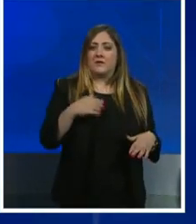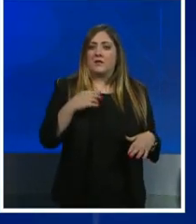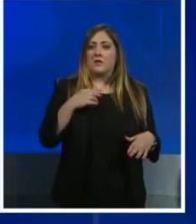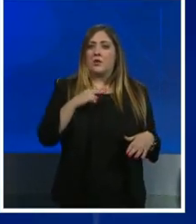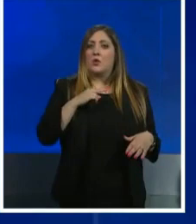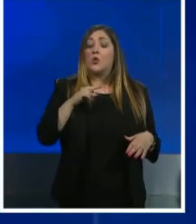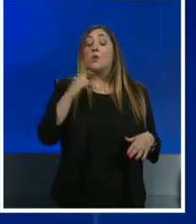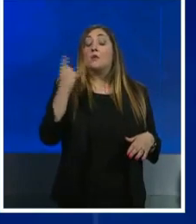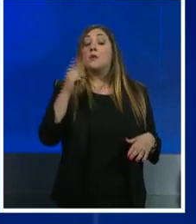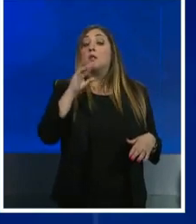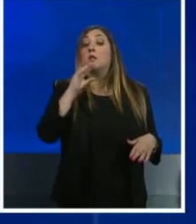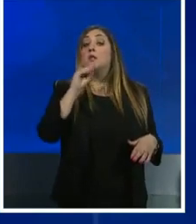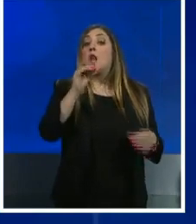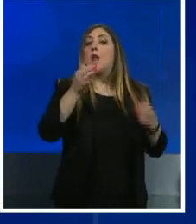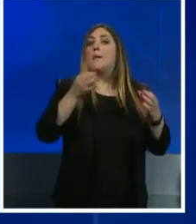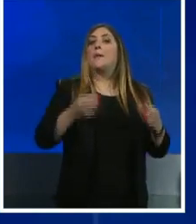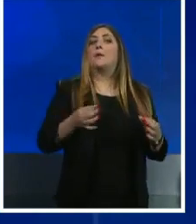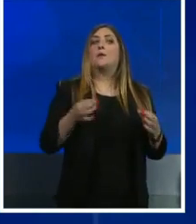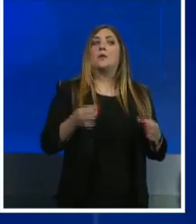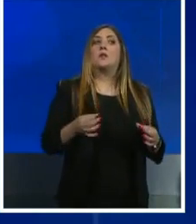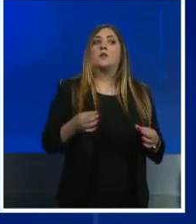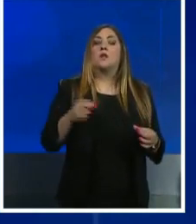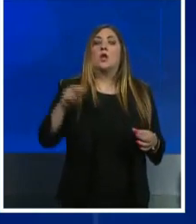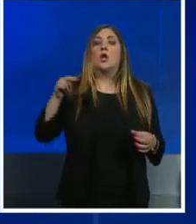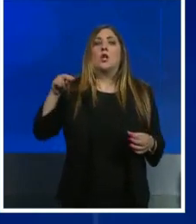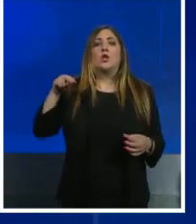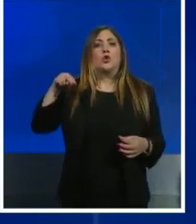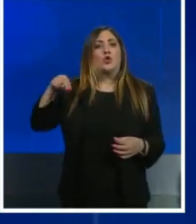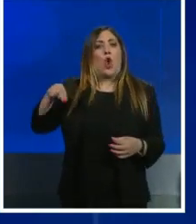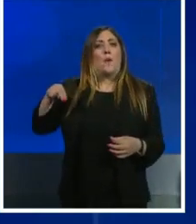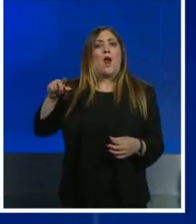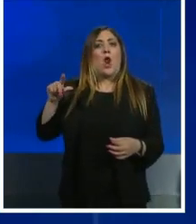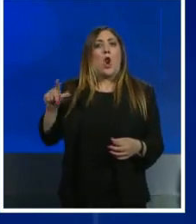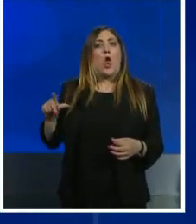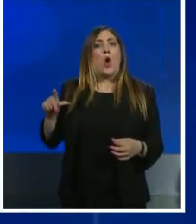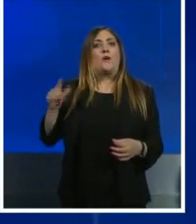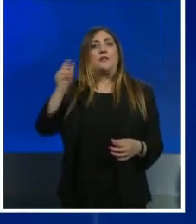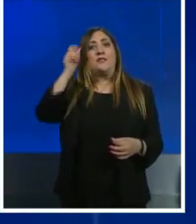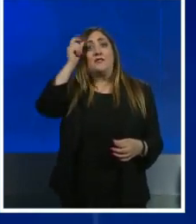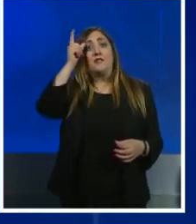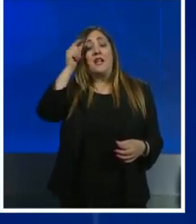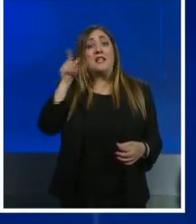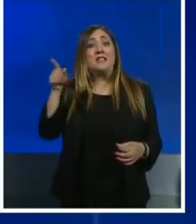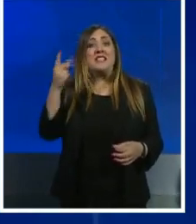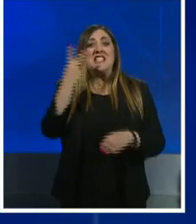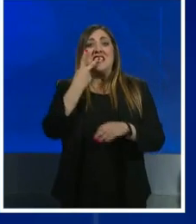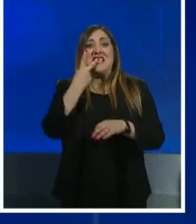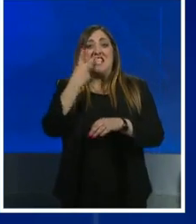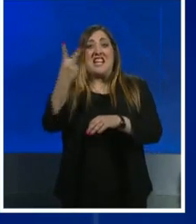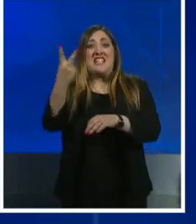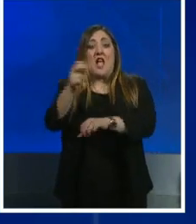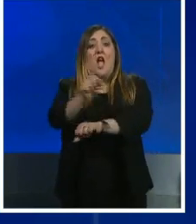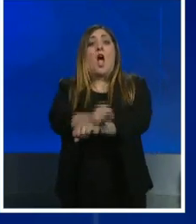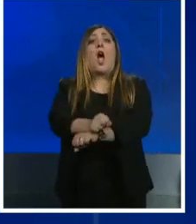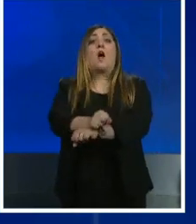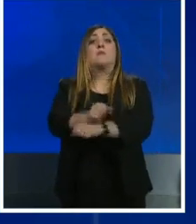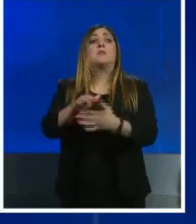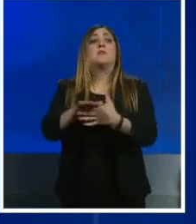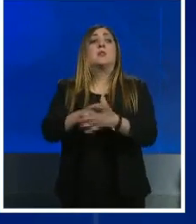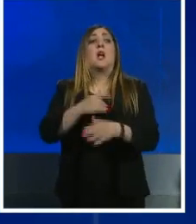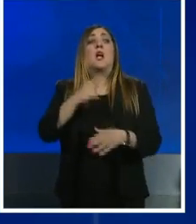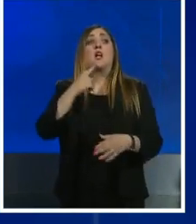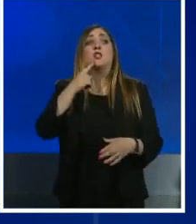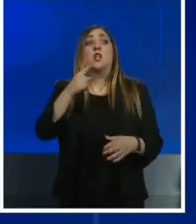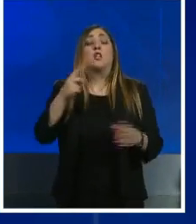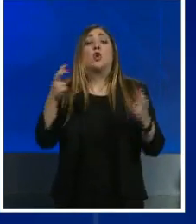jagħmlu bil-pulit. Norman, inti tiftakar li weħel sentej ħabs għax xerrit il-mibeda